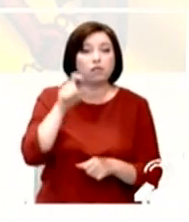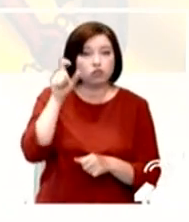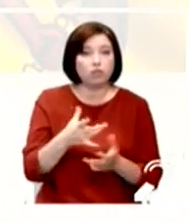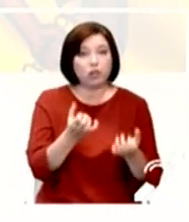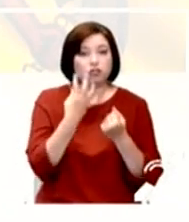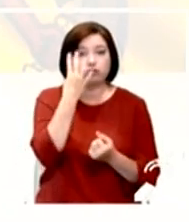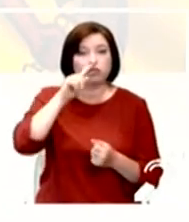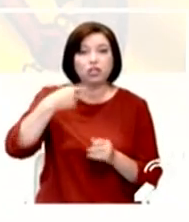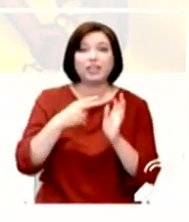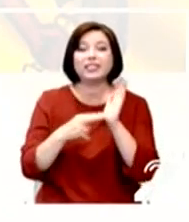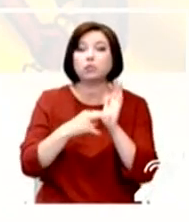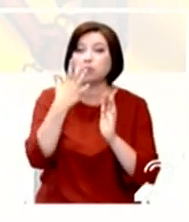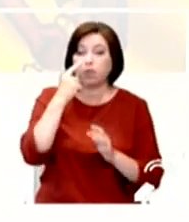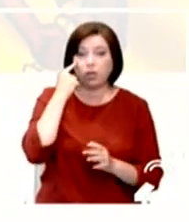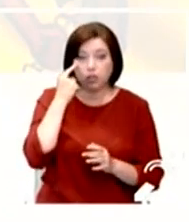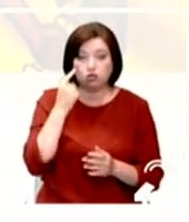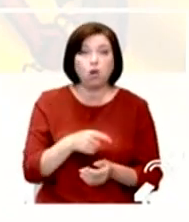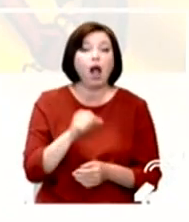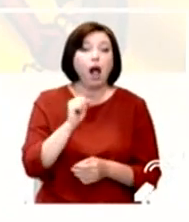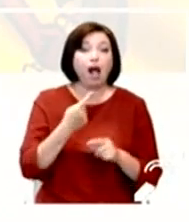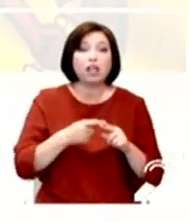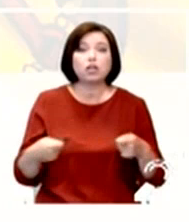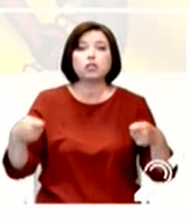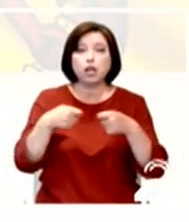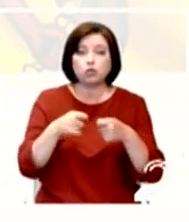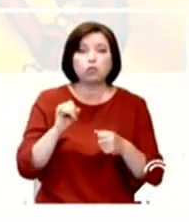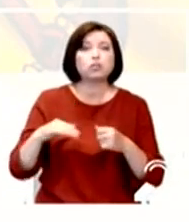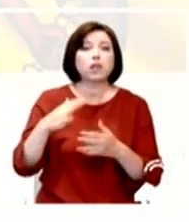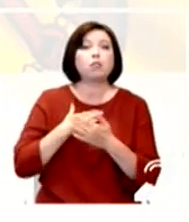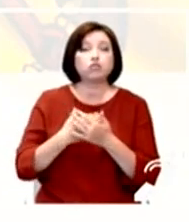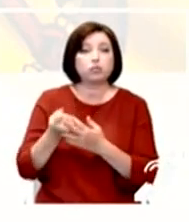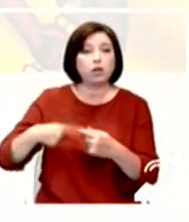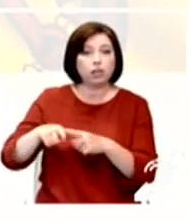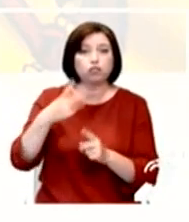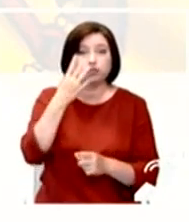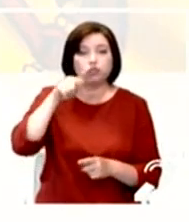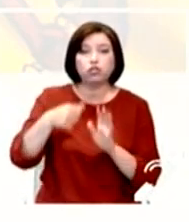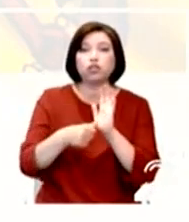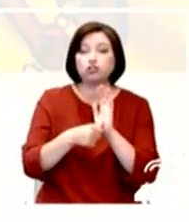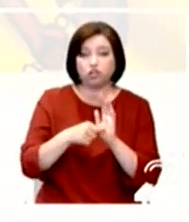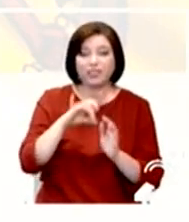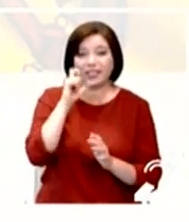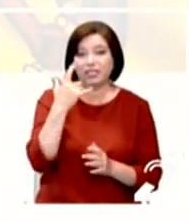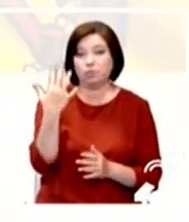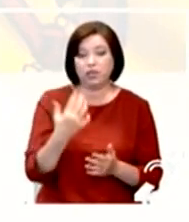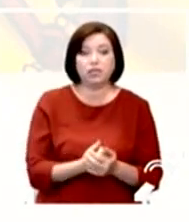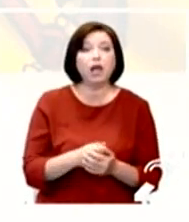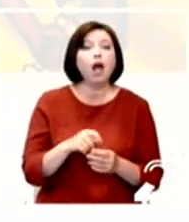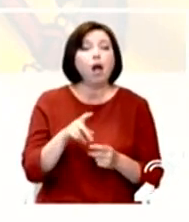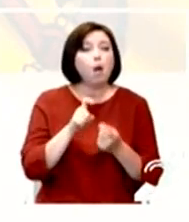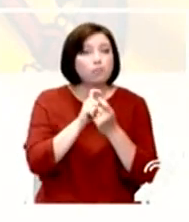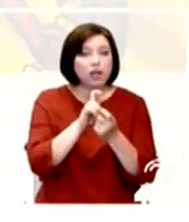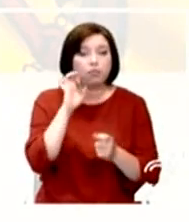primit 4,75 de puncte, iar cea de cooperare cu societatea civilă 4,6 puncte din 5. Domeniul